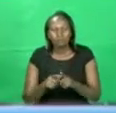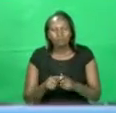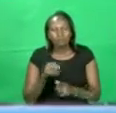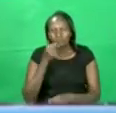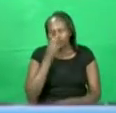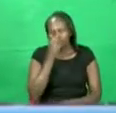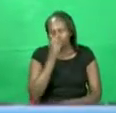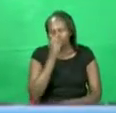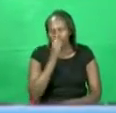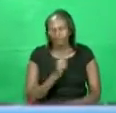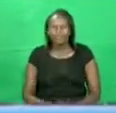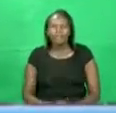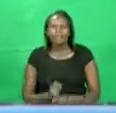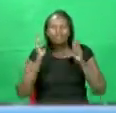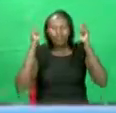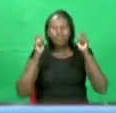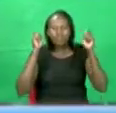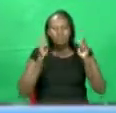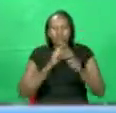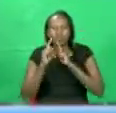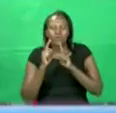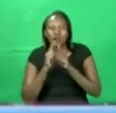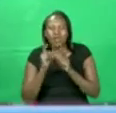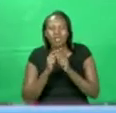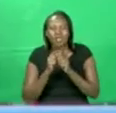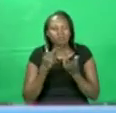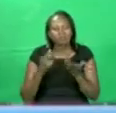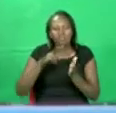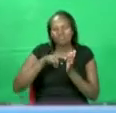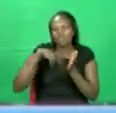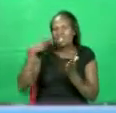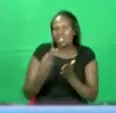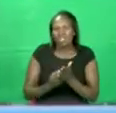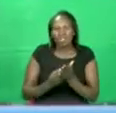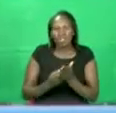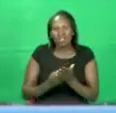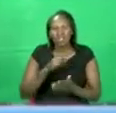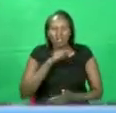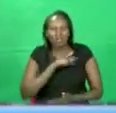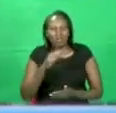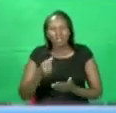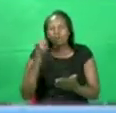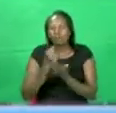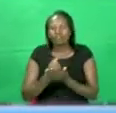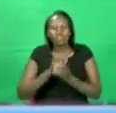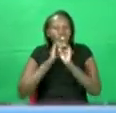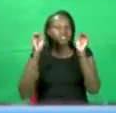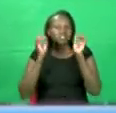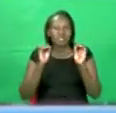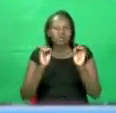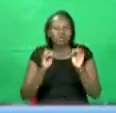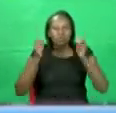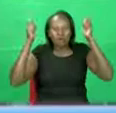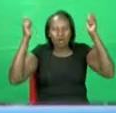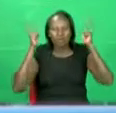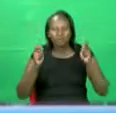za waandamanaji hawa kuzungumza na gavana hazikufua dafu, kwani hakuwepo afisini. Akizungumza na